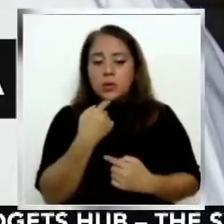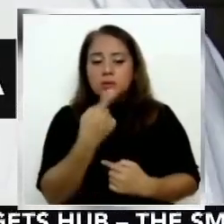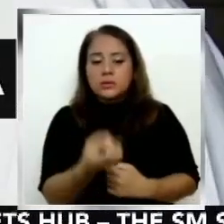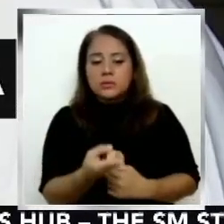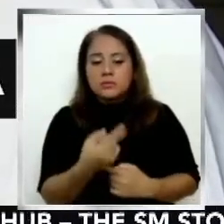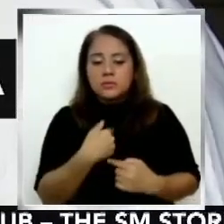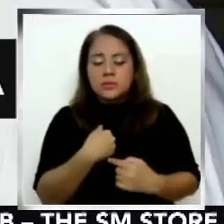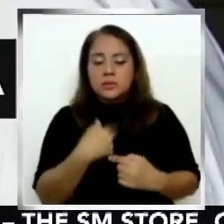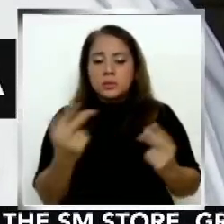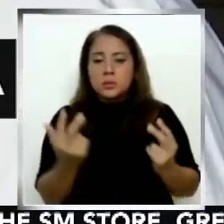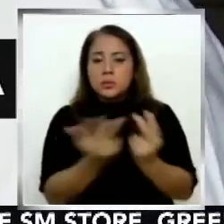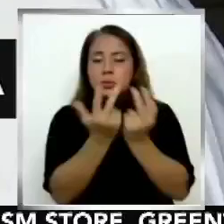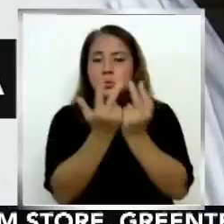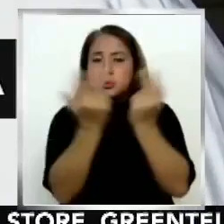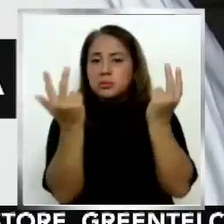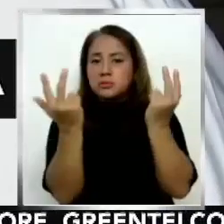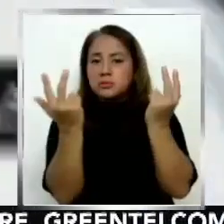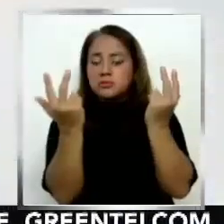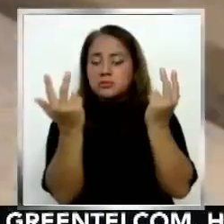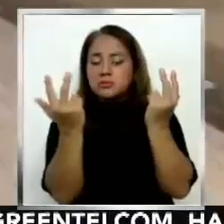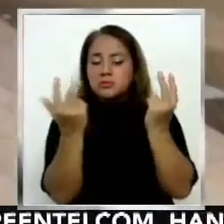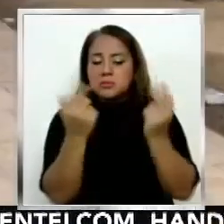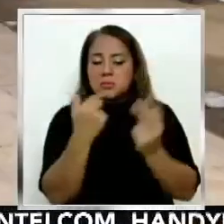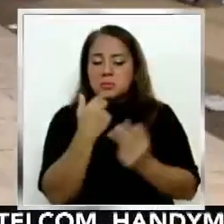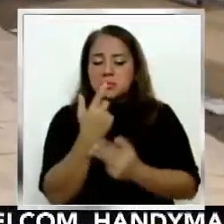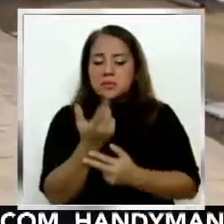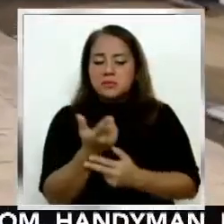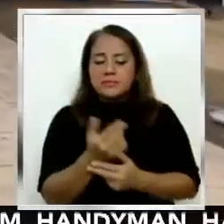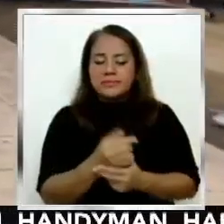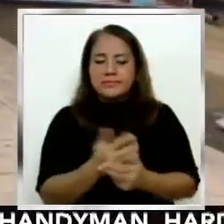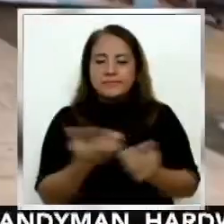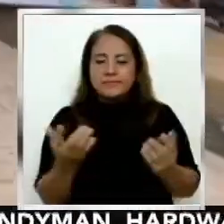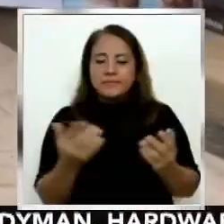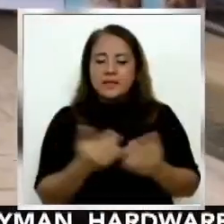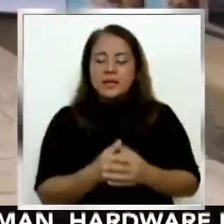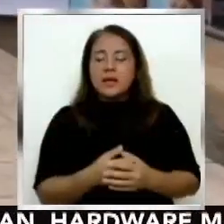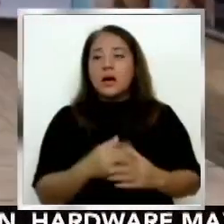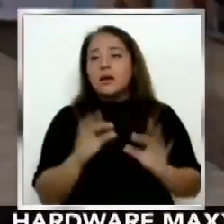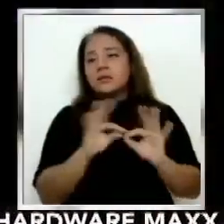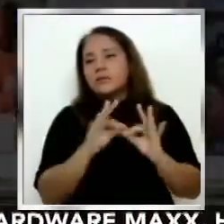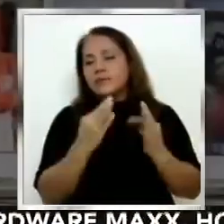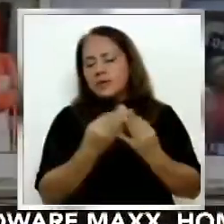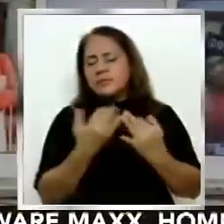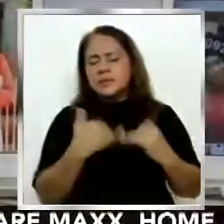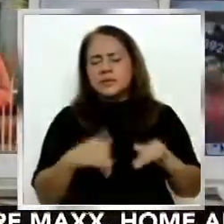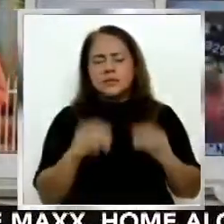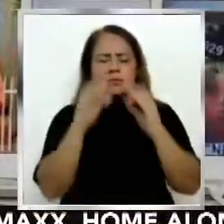but probably dead sabungeros. Ang mga kaanak naman patuloy na aasa,